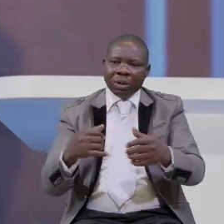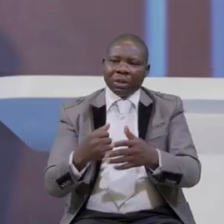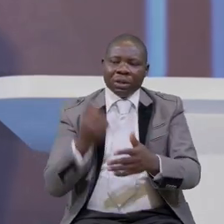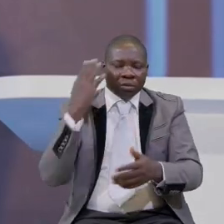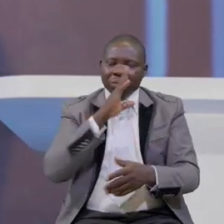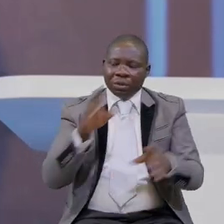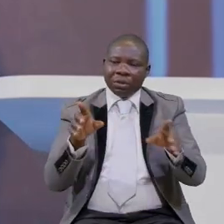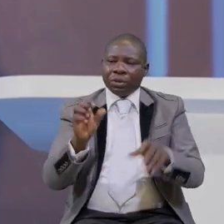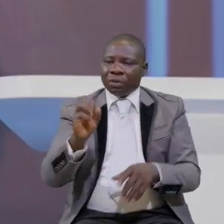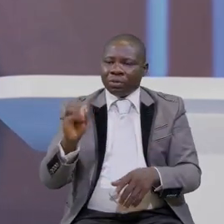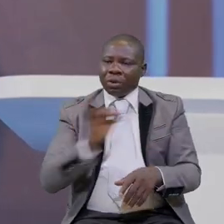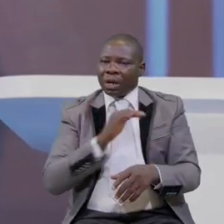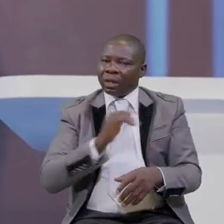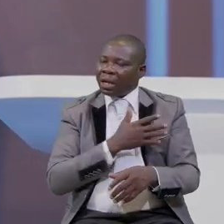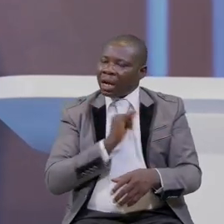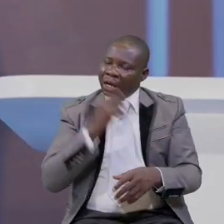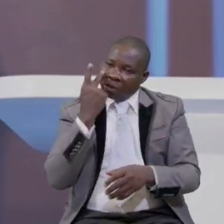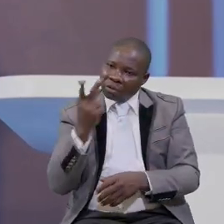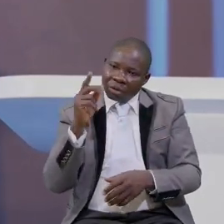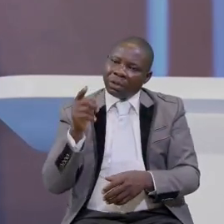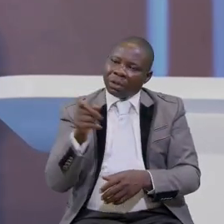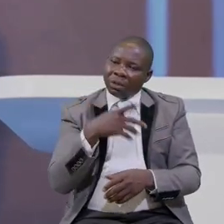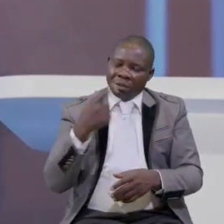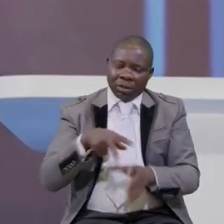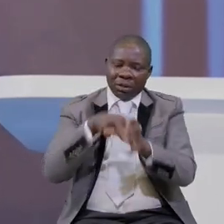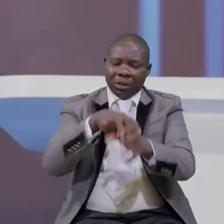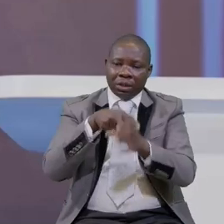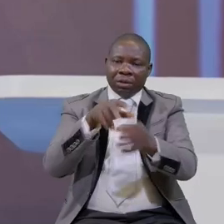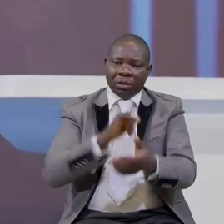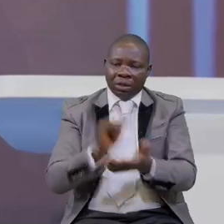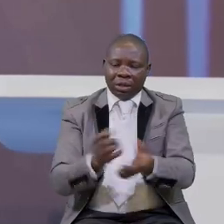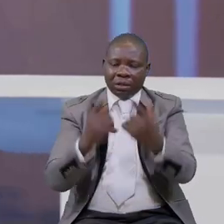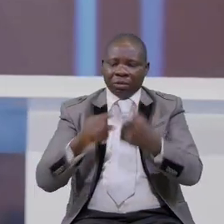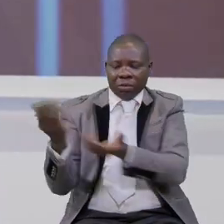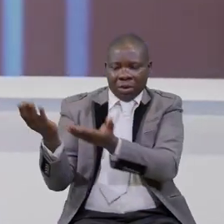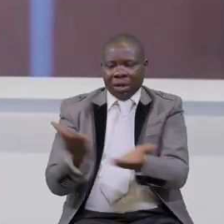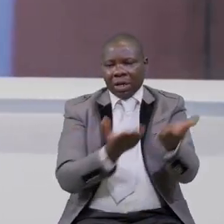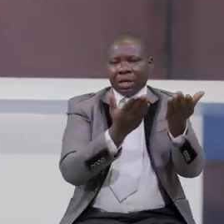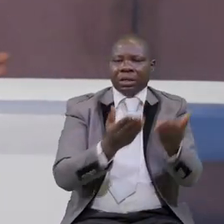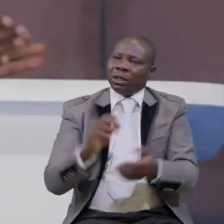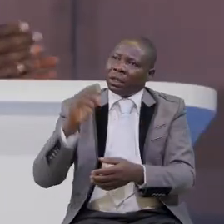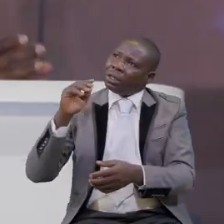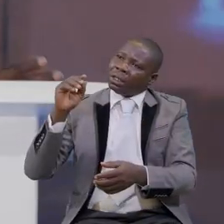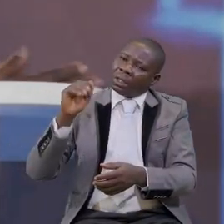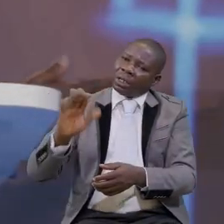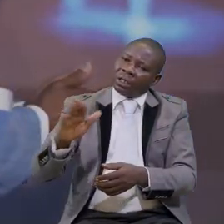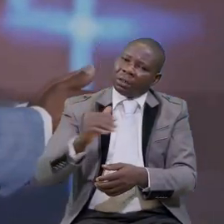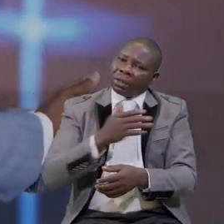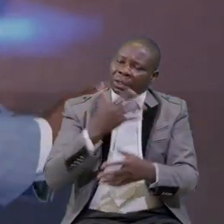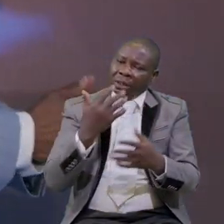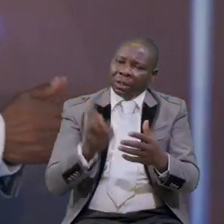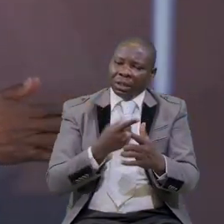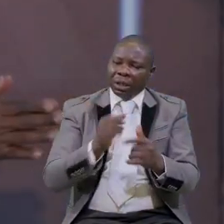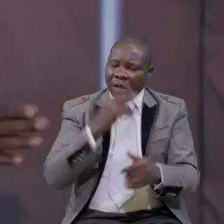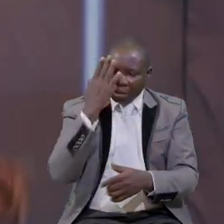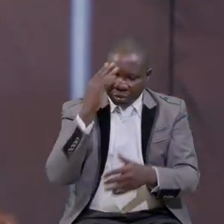l'ai vu, j'ai vu le char qui est venu le chercher. Et j'ai compris que comme je vais au bord de la